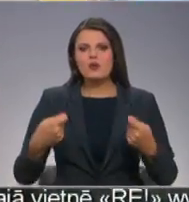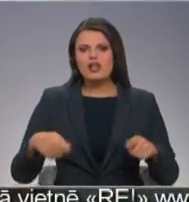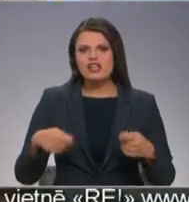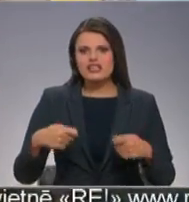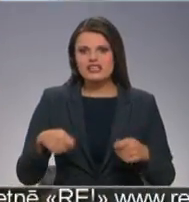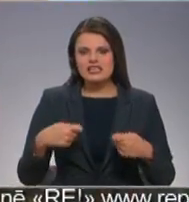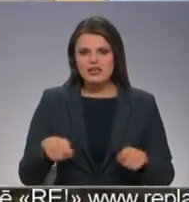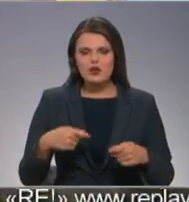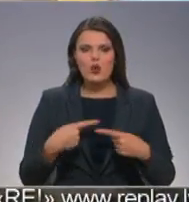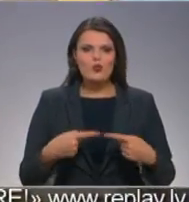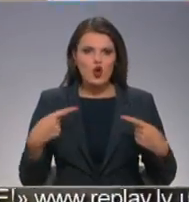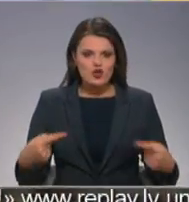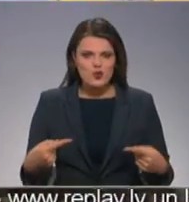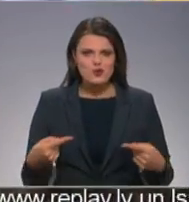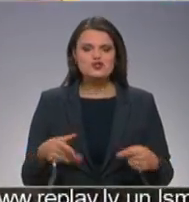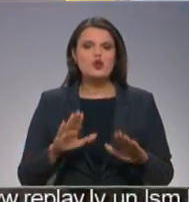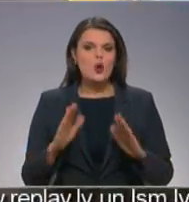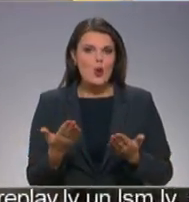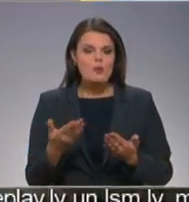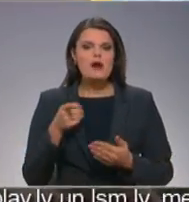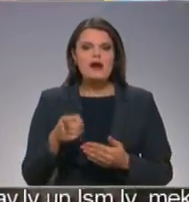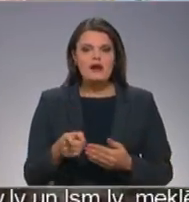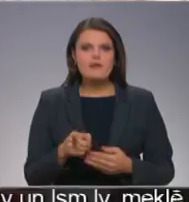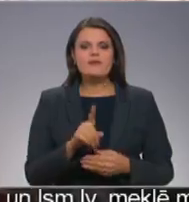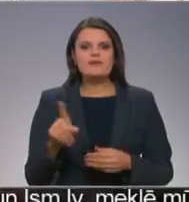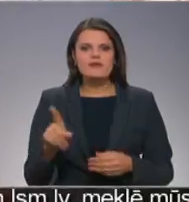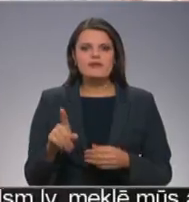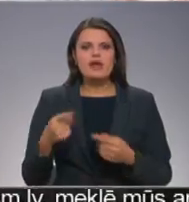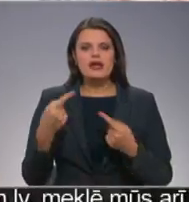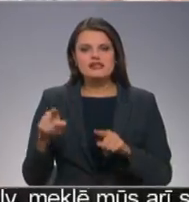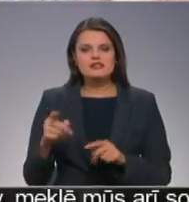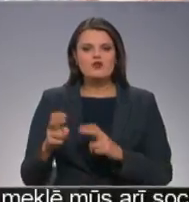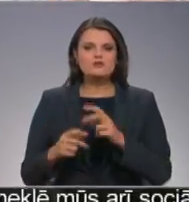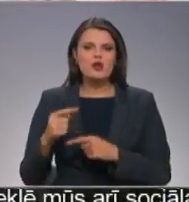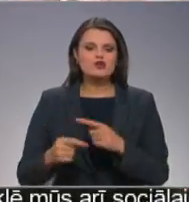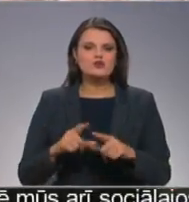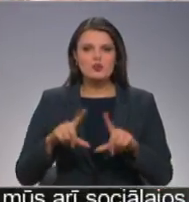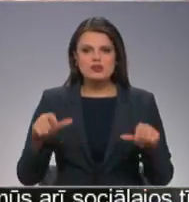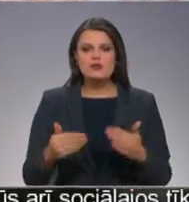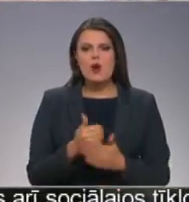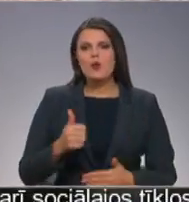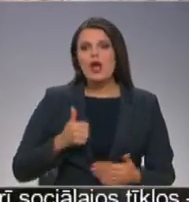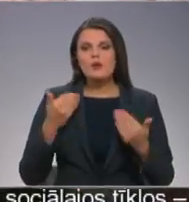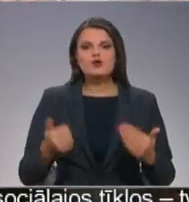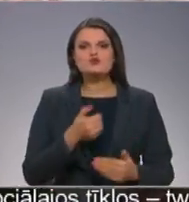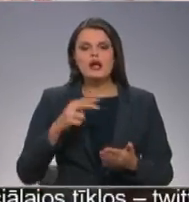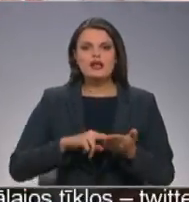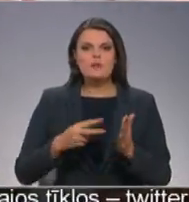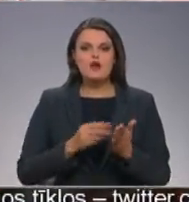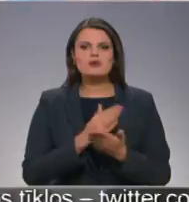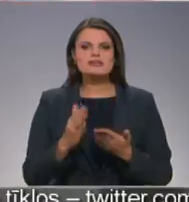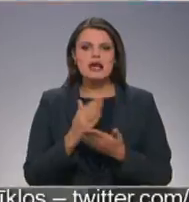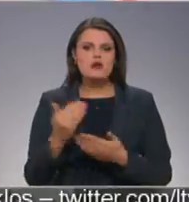ar zīmolu Miķelāna Bekons, taču tā tapus citos pārstrādes uzņēmumos. Jaunie īpašnieki šogad plāno sakārtot kautuvi